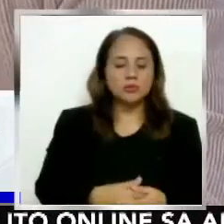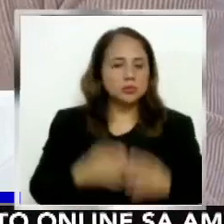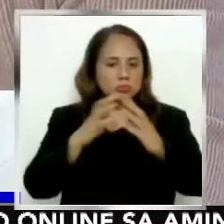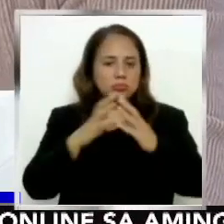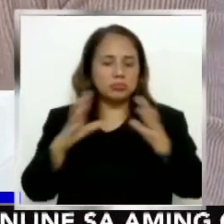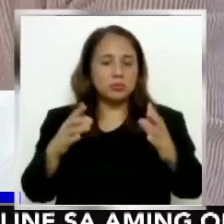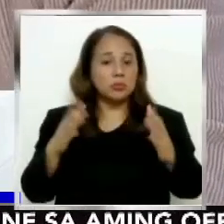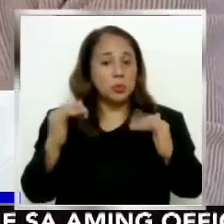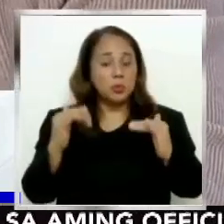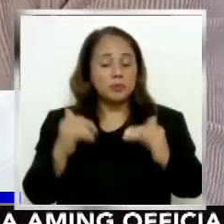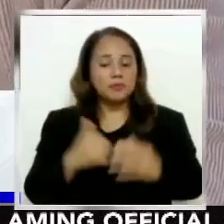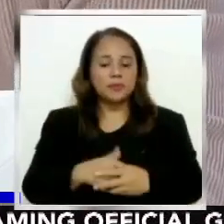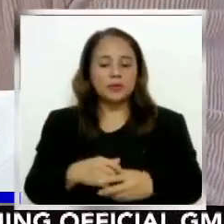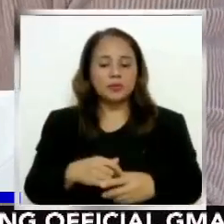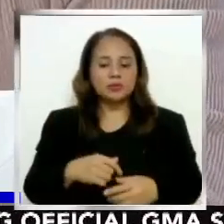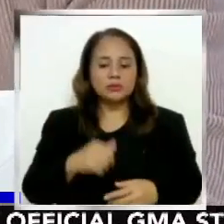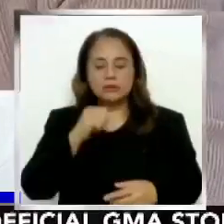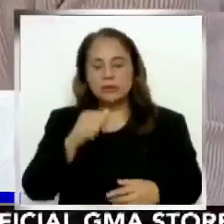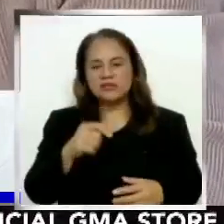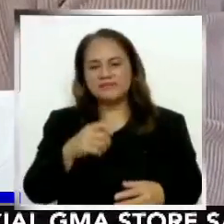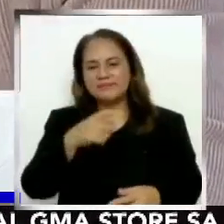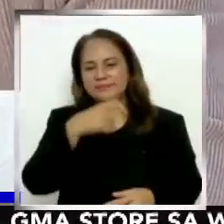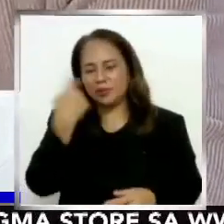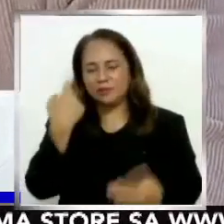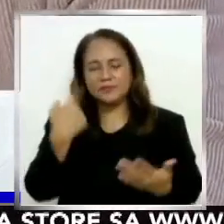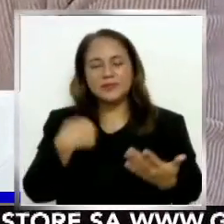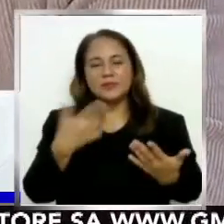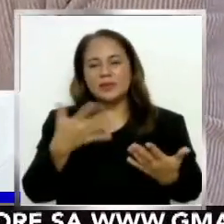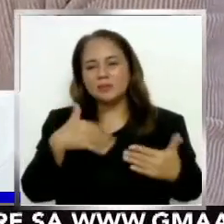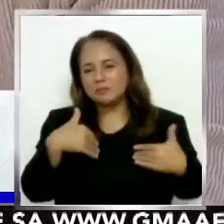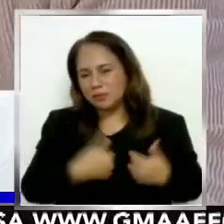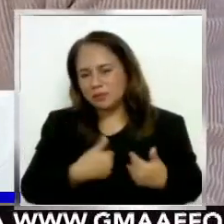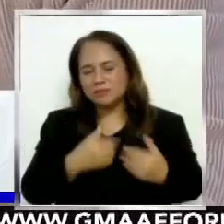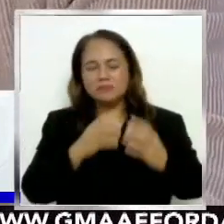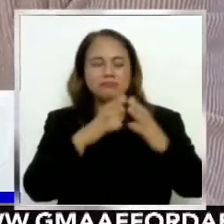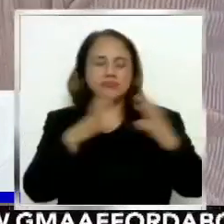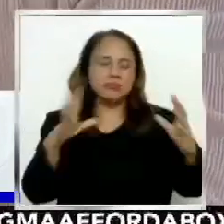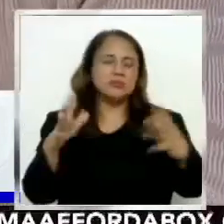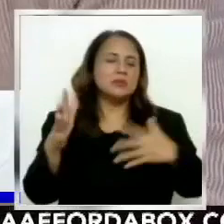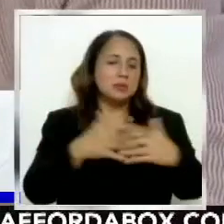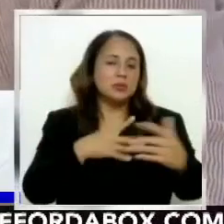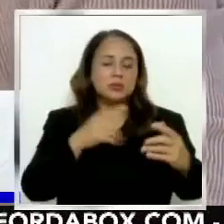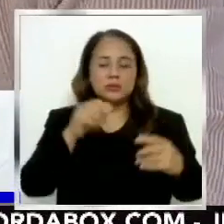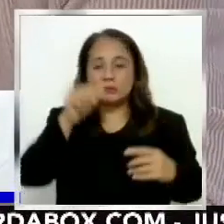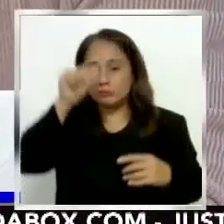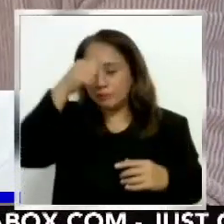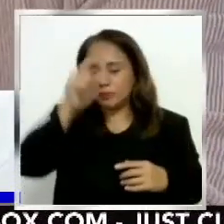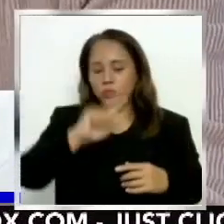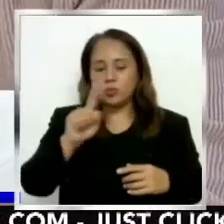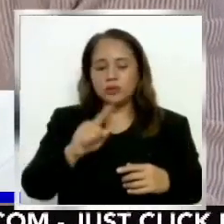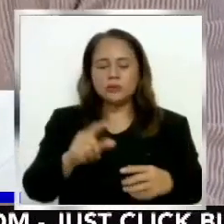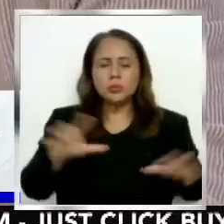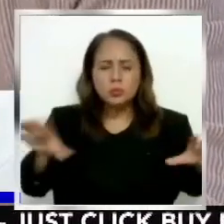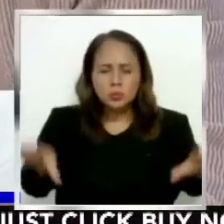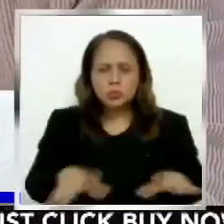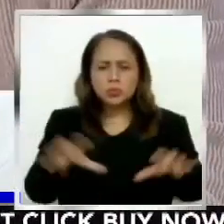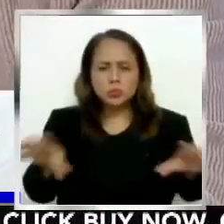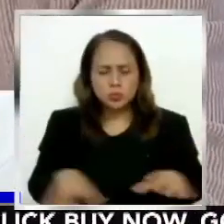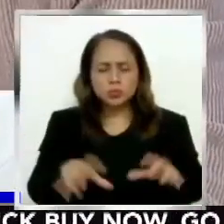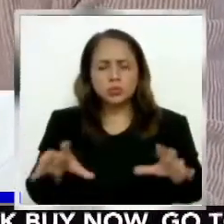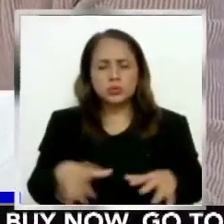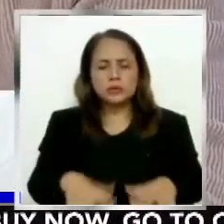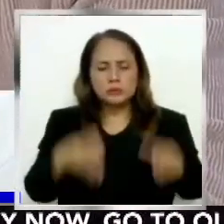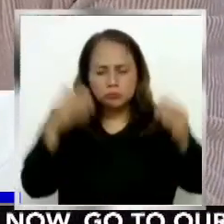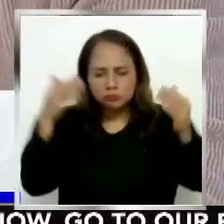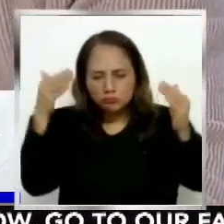po kayong magsawa at mapagod mangarap. Basta huwag kalimutan na kailangan talaga ng hard work. Hard work yan, dedication, and